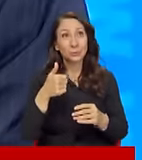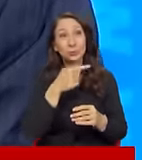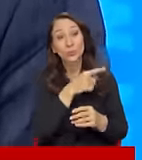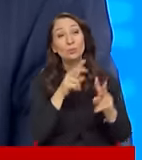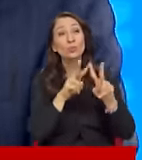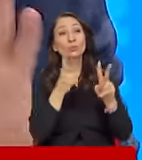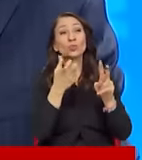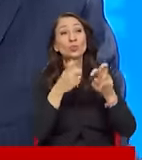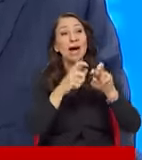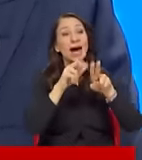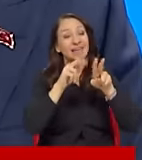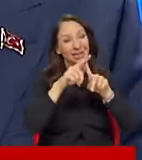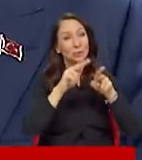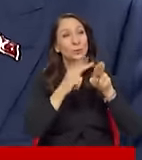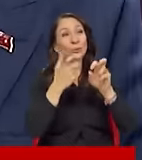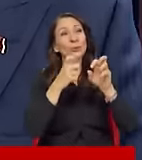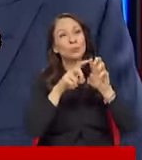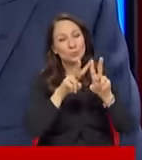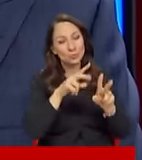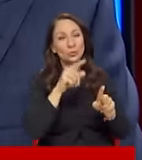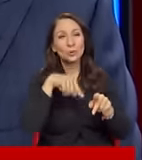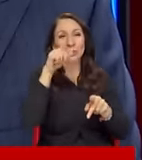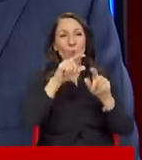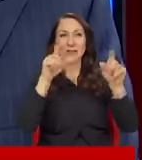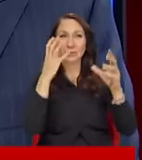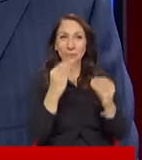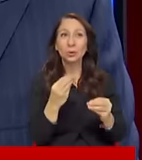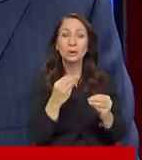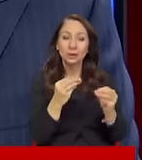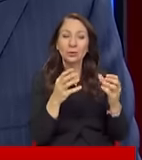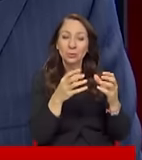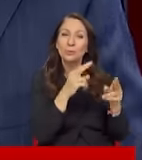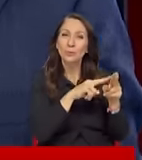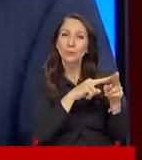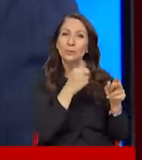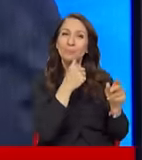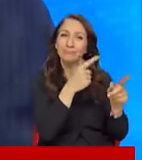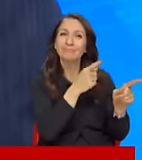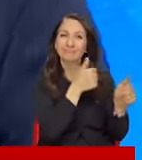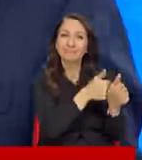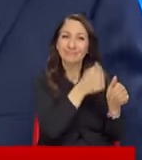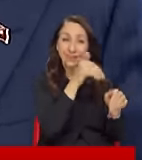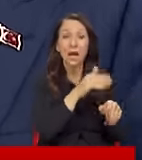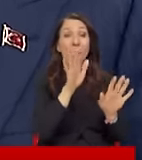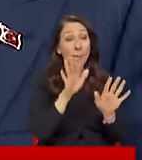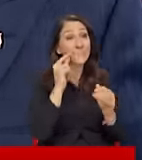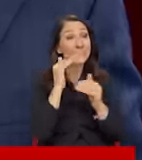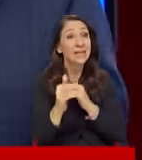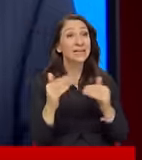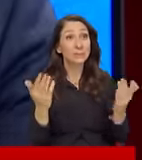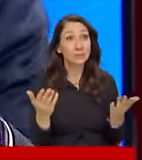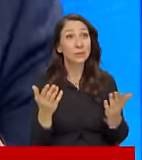Onlar Murat kurumundan bahsediyorlar. Güzel. Günün başlığı oldu. Kurumu temsil etmeye gelmişler ama tabii milletimiz,